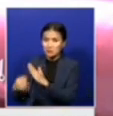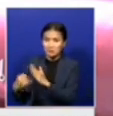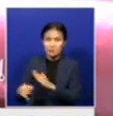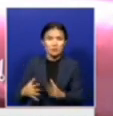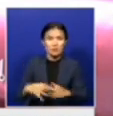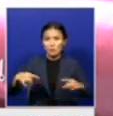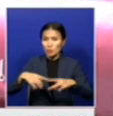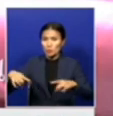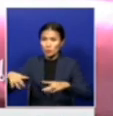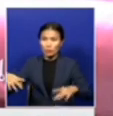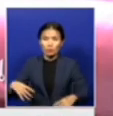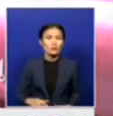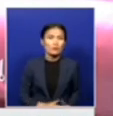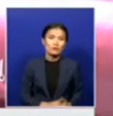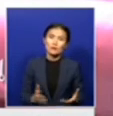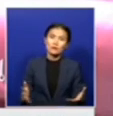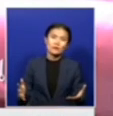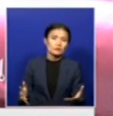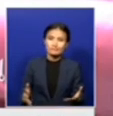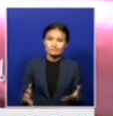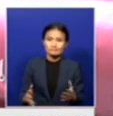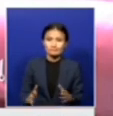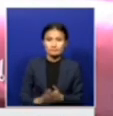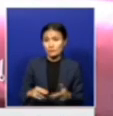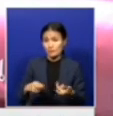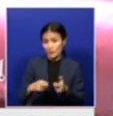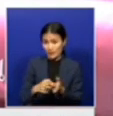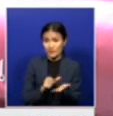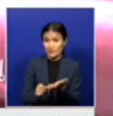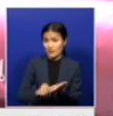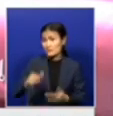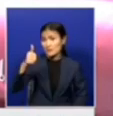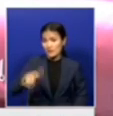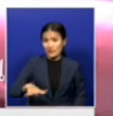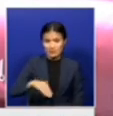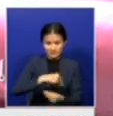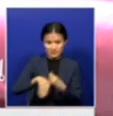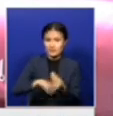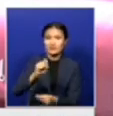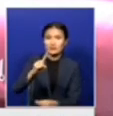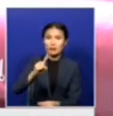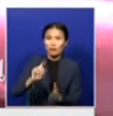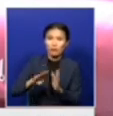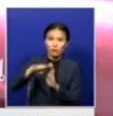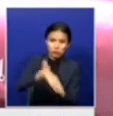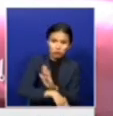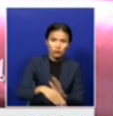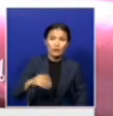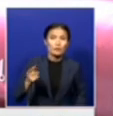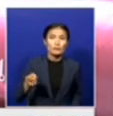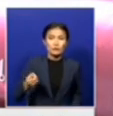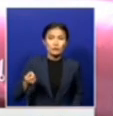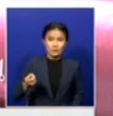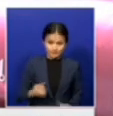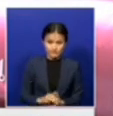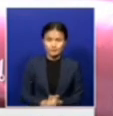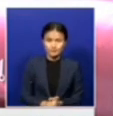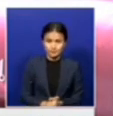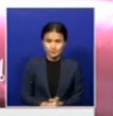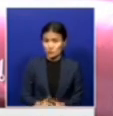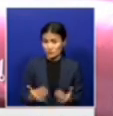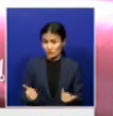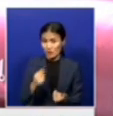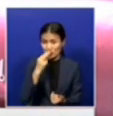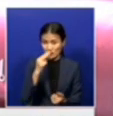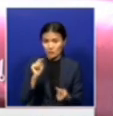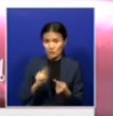เนี่ยมันไม่สามารถที่จะแก้ไขวิกฤตเศรษฐกิจได้เลยครับเราได้ยินในเรื่องของการแ